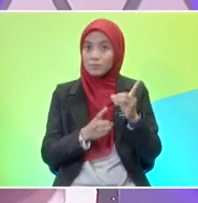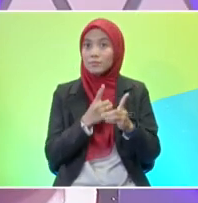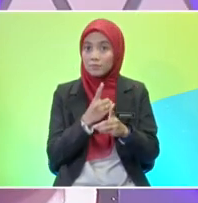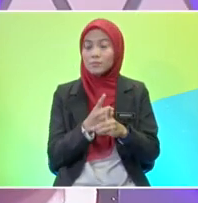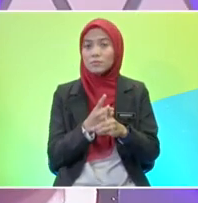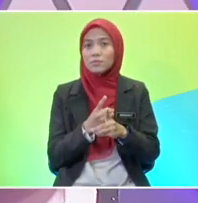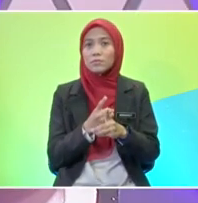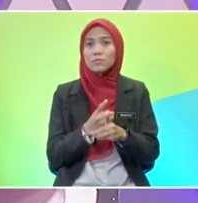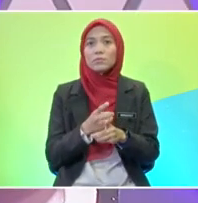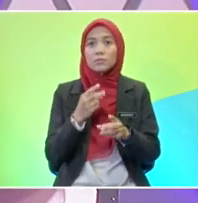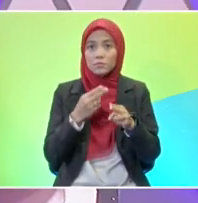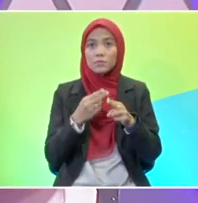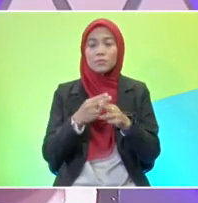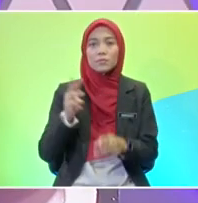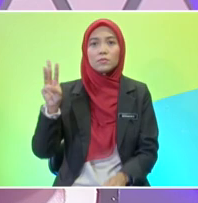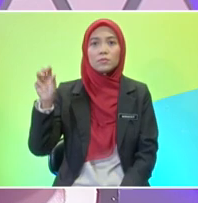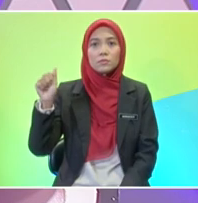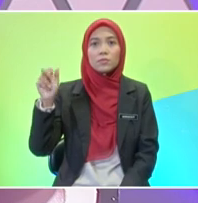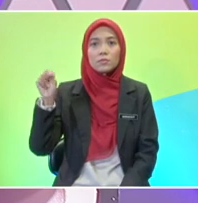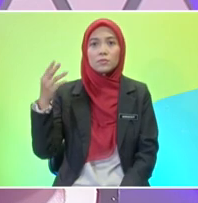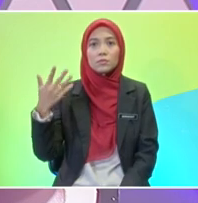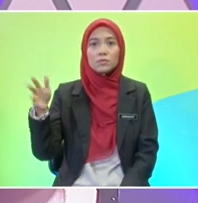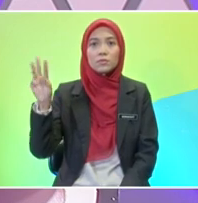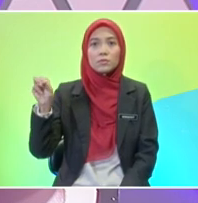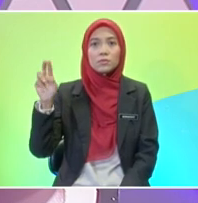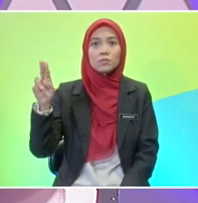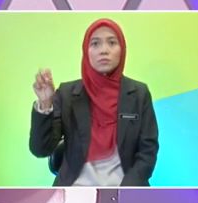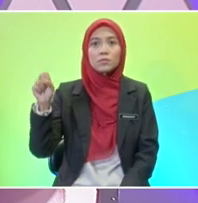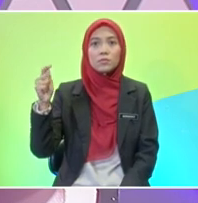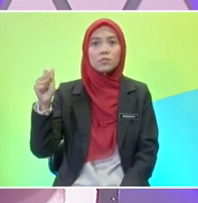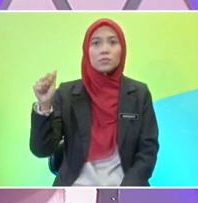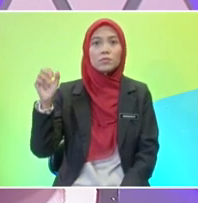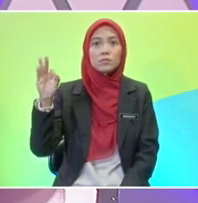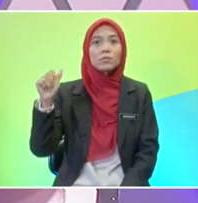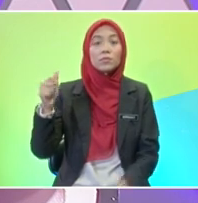one Mustafa one two daripada Negeri